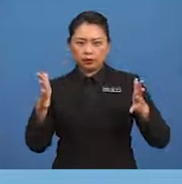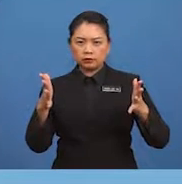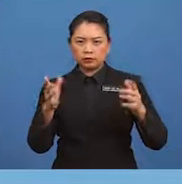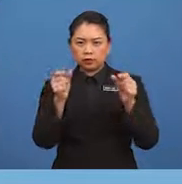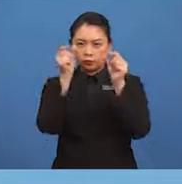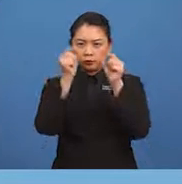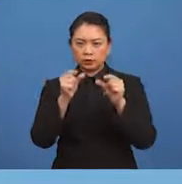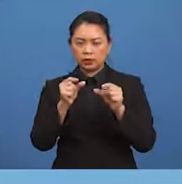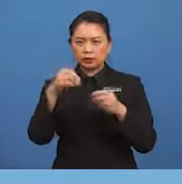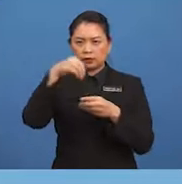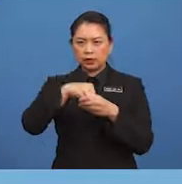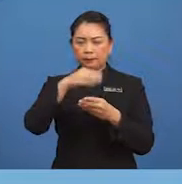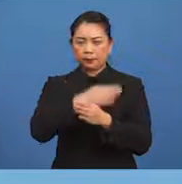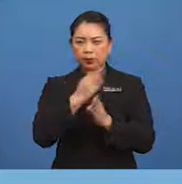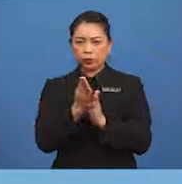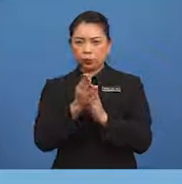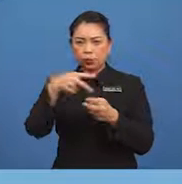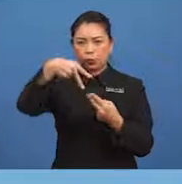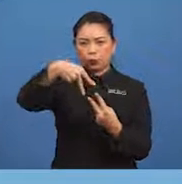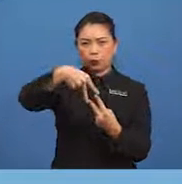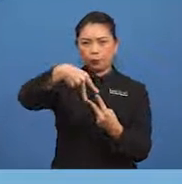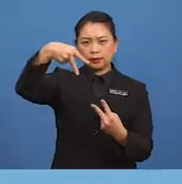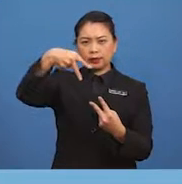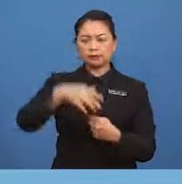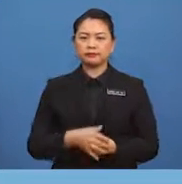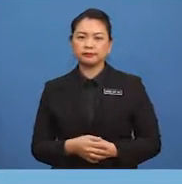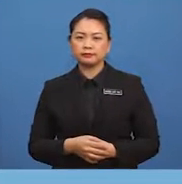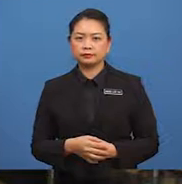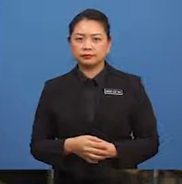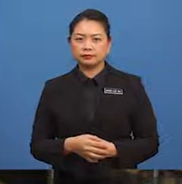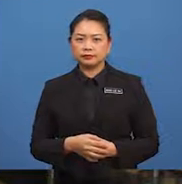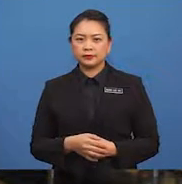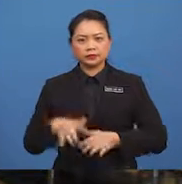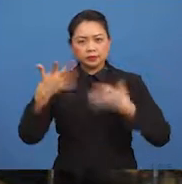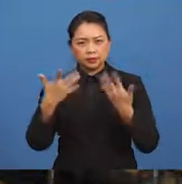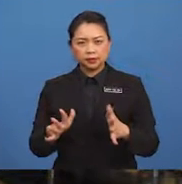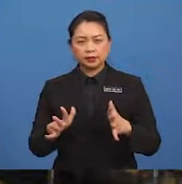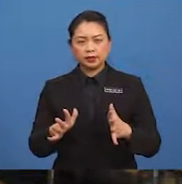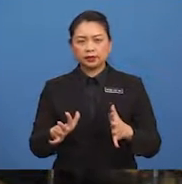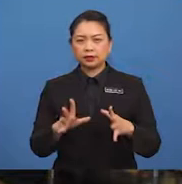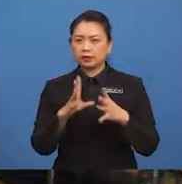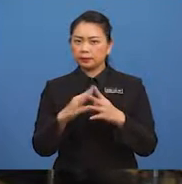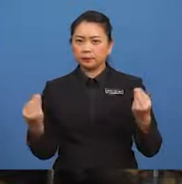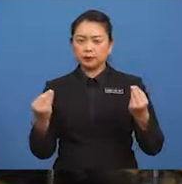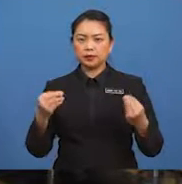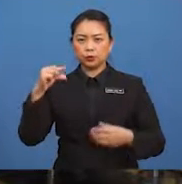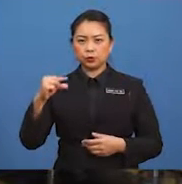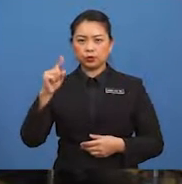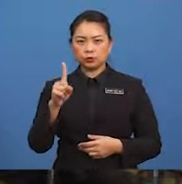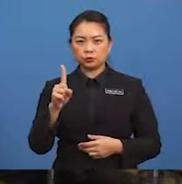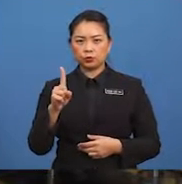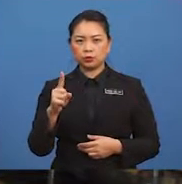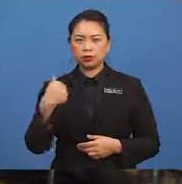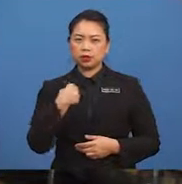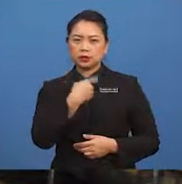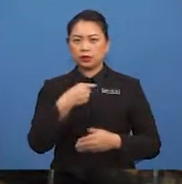dalam bentuk kromatin. Setelah selesai fasa G1,